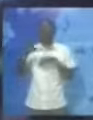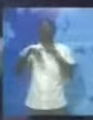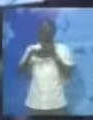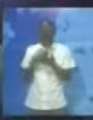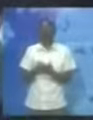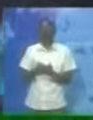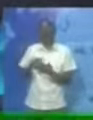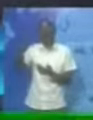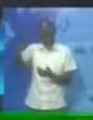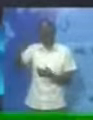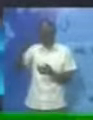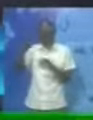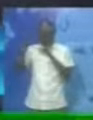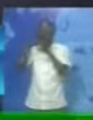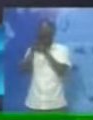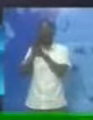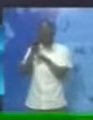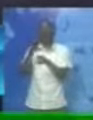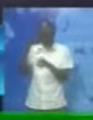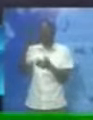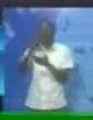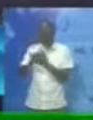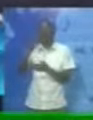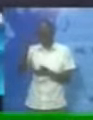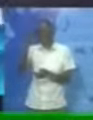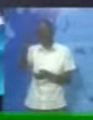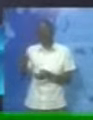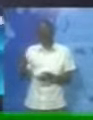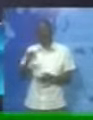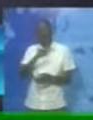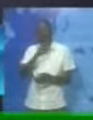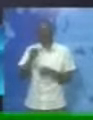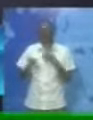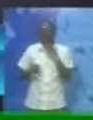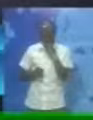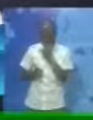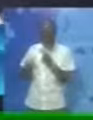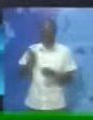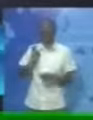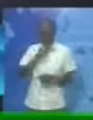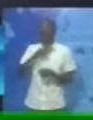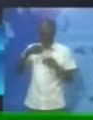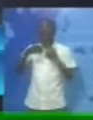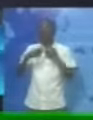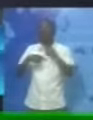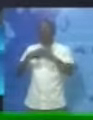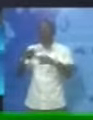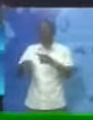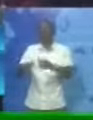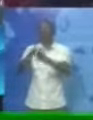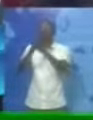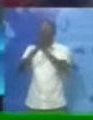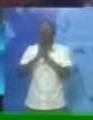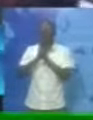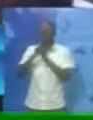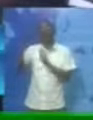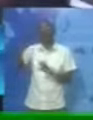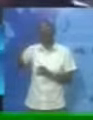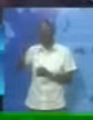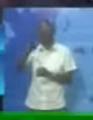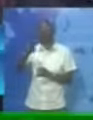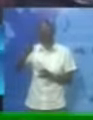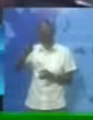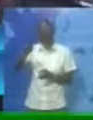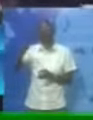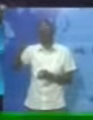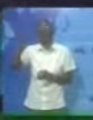de l'audiovisuel. C'est pour ça que je parlais tout à l'heure, je dis, nous allons demander aux télévisions